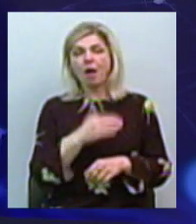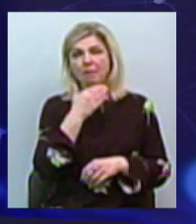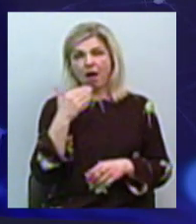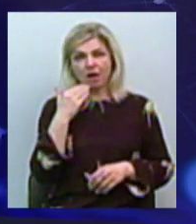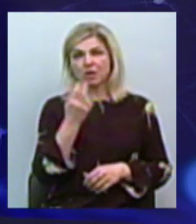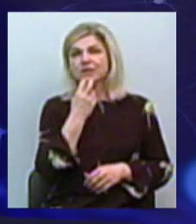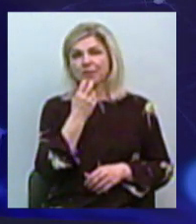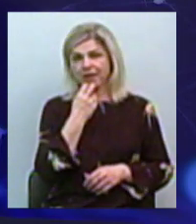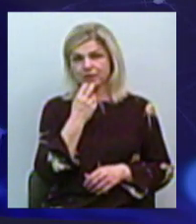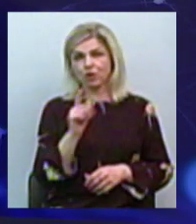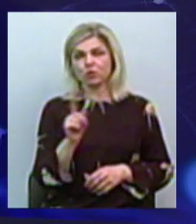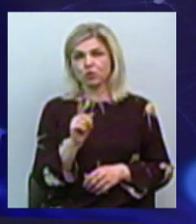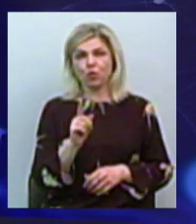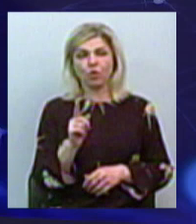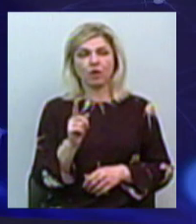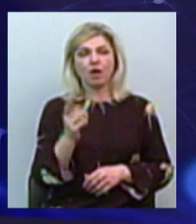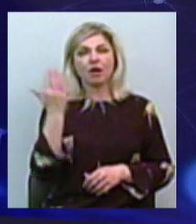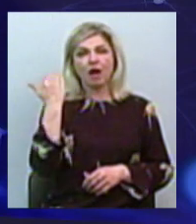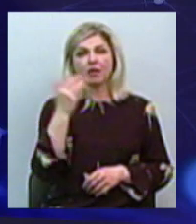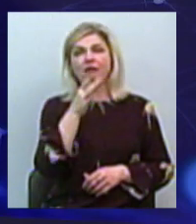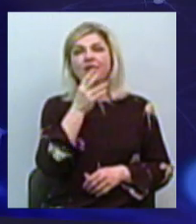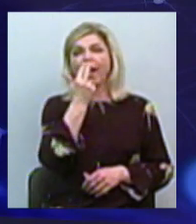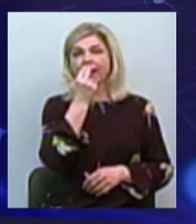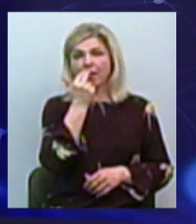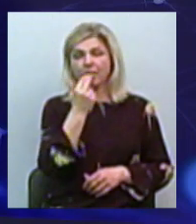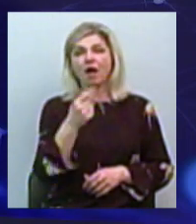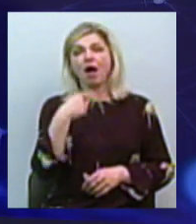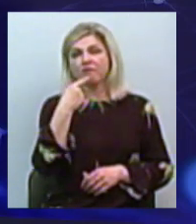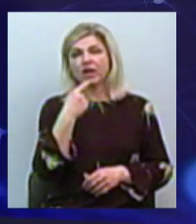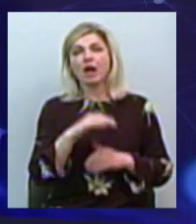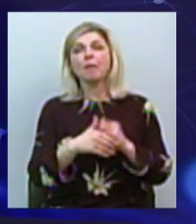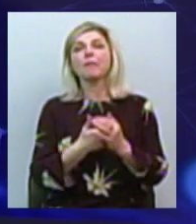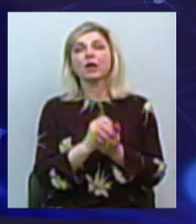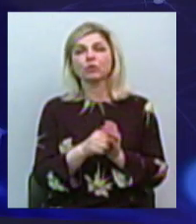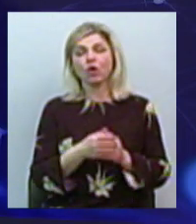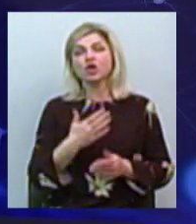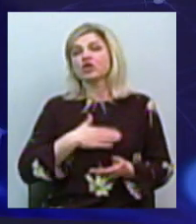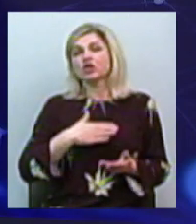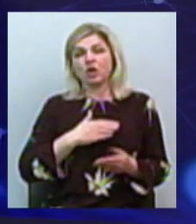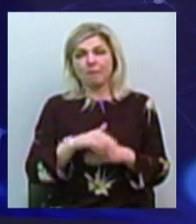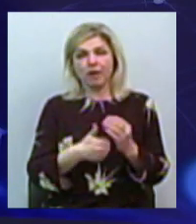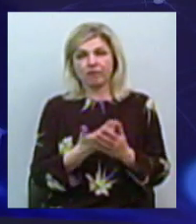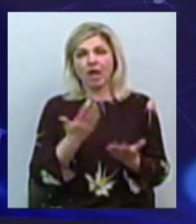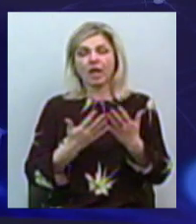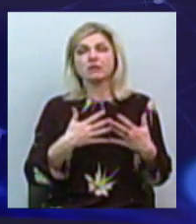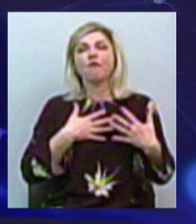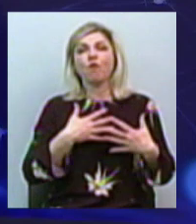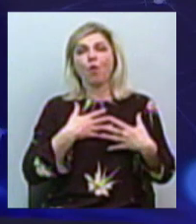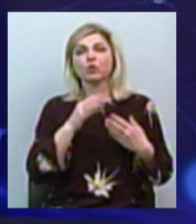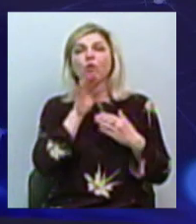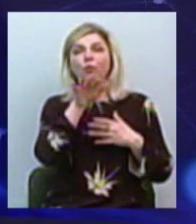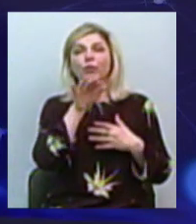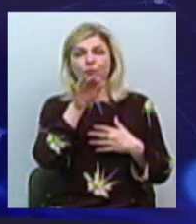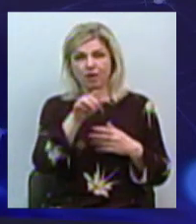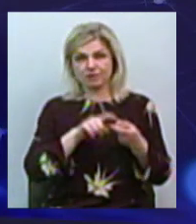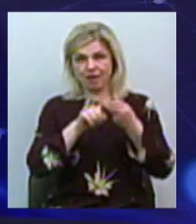сміється, що, наприклад, у свій час при грипі теж казали мити руки. Кажуть, чого ми маємо мити руки, якщо він передається повітрянокрапленим.